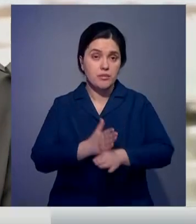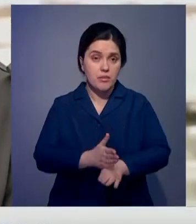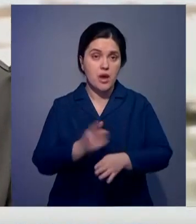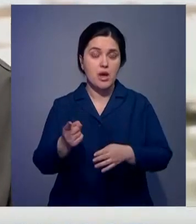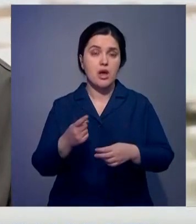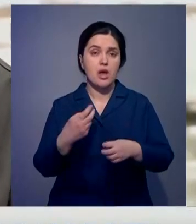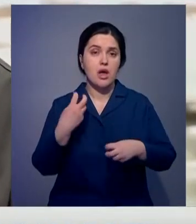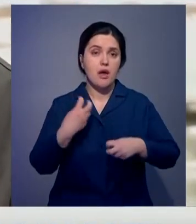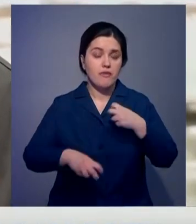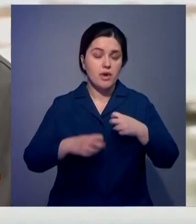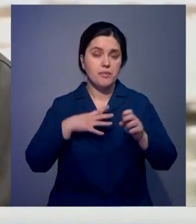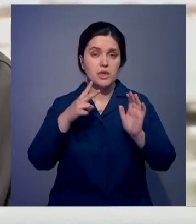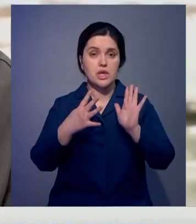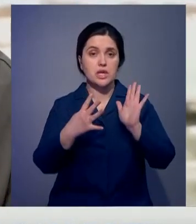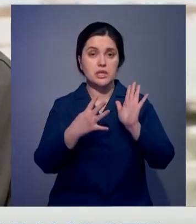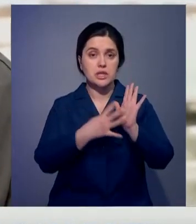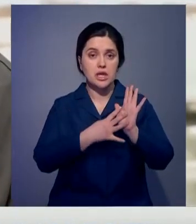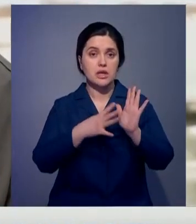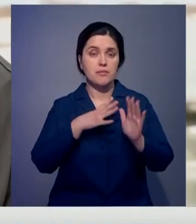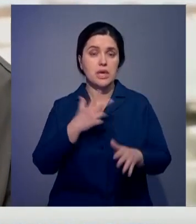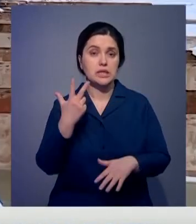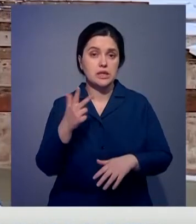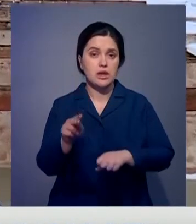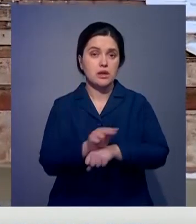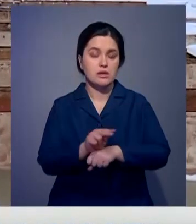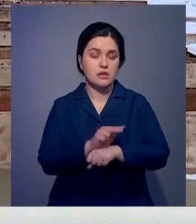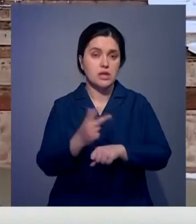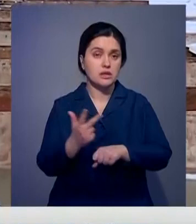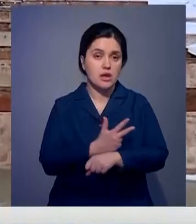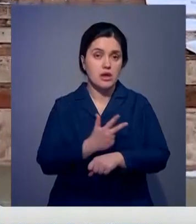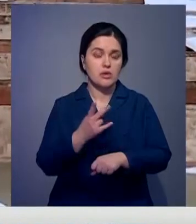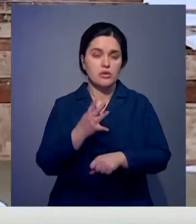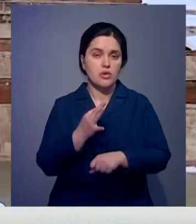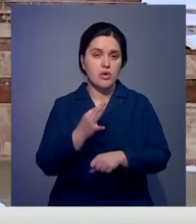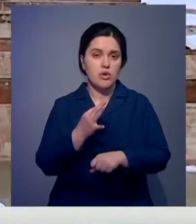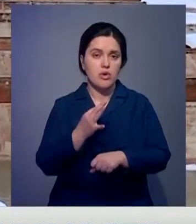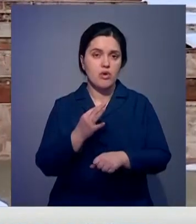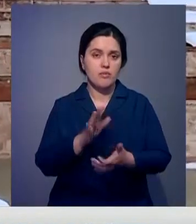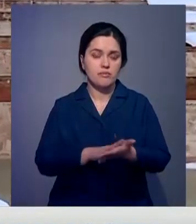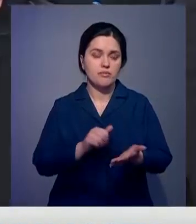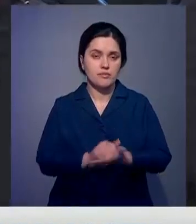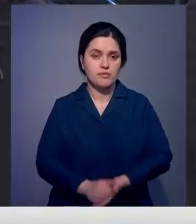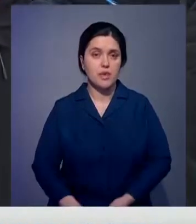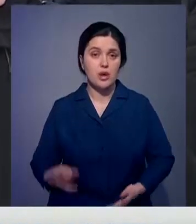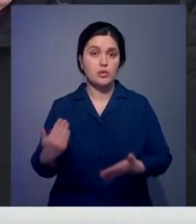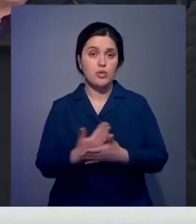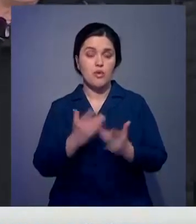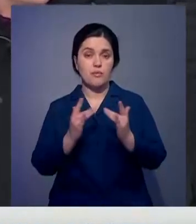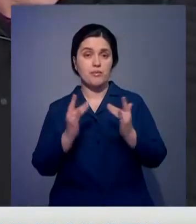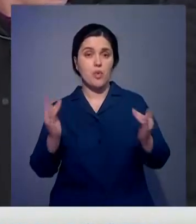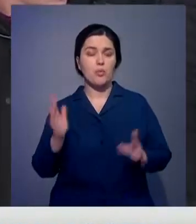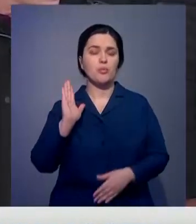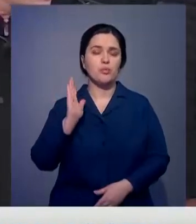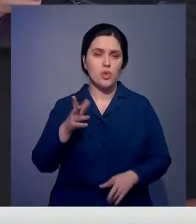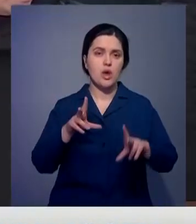аварии в 2009 году понтон прошел 3 капремонта. Как сообщили в местном акимате, новому понтонному мосту быть.